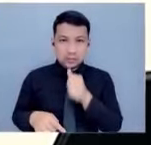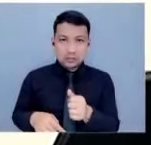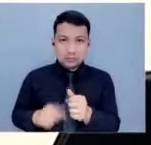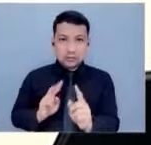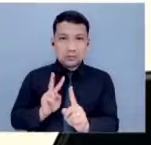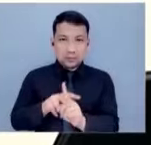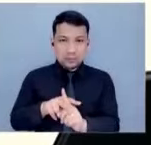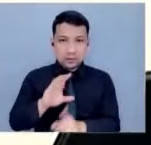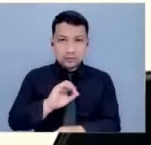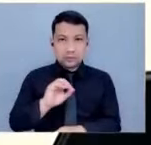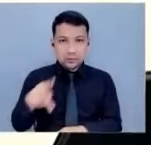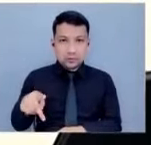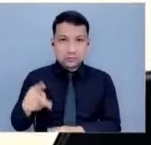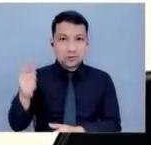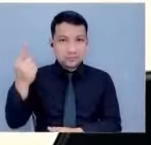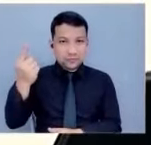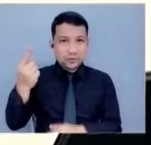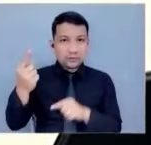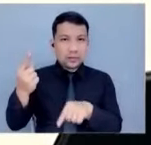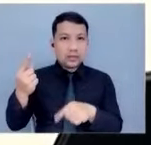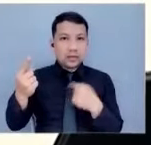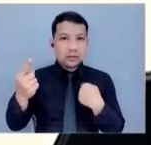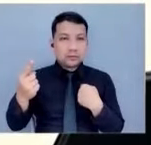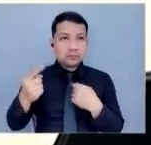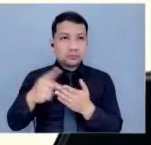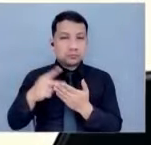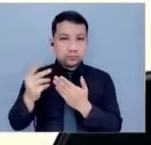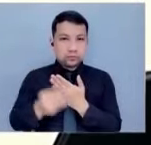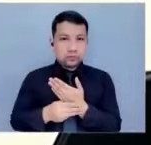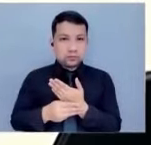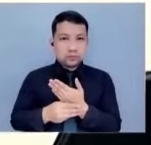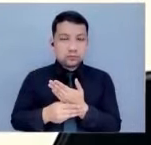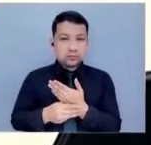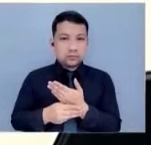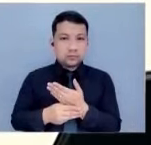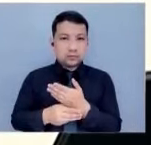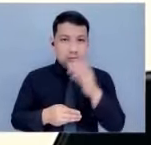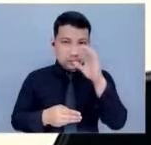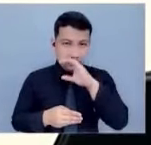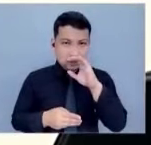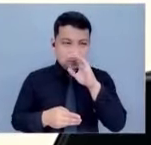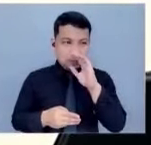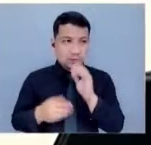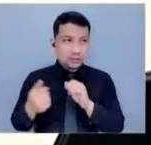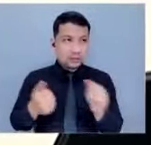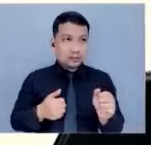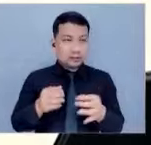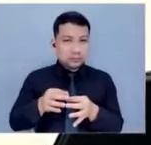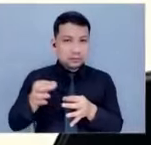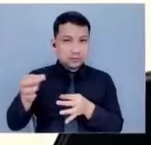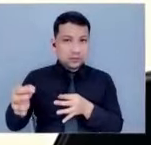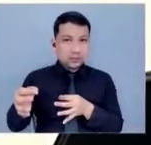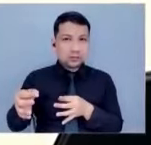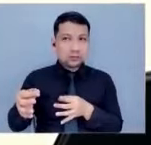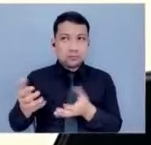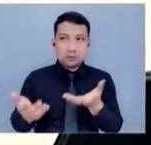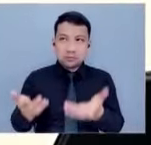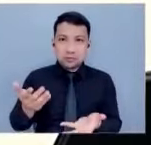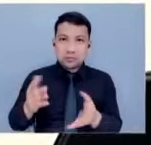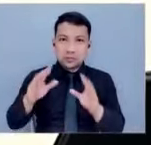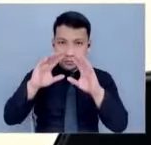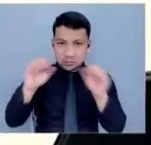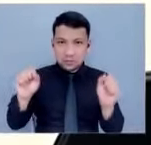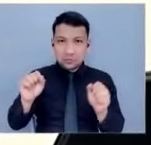nung una dahil tutol sa programa, naghangad po sila na baka pwedeng extend pa ng Pangulo or